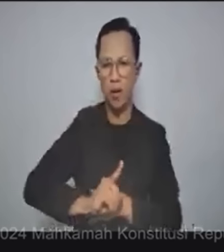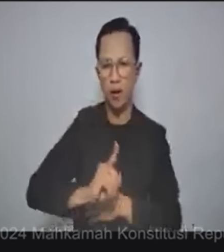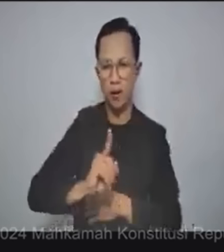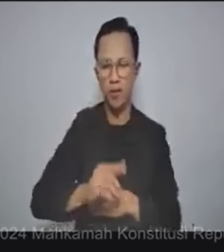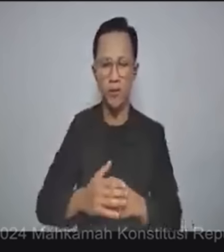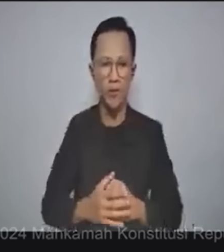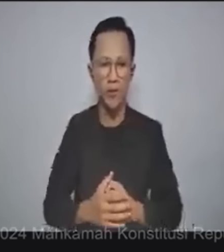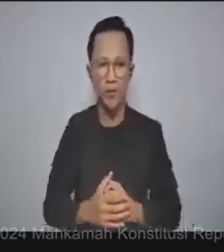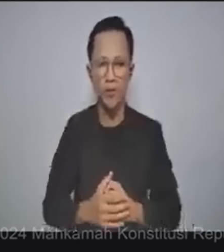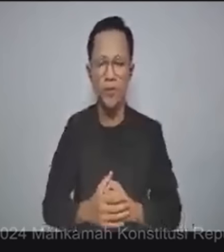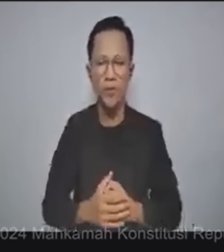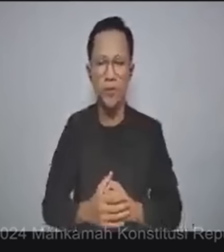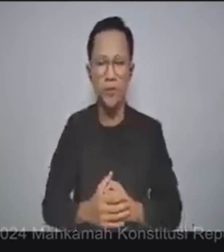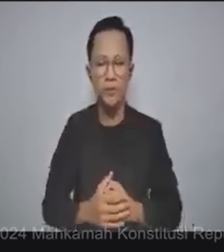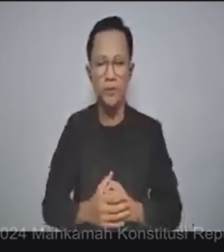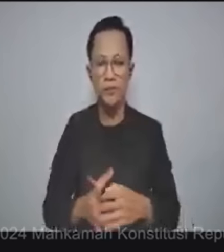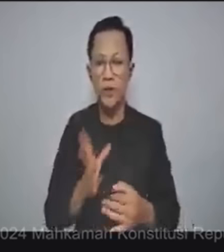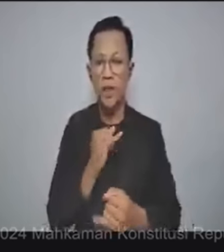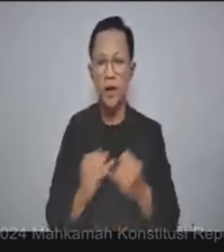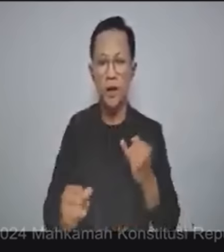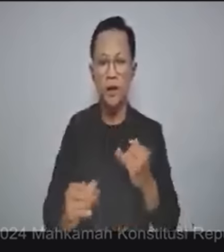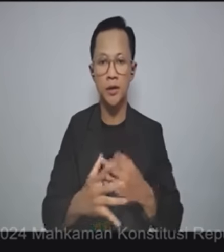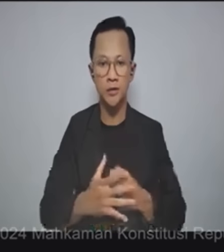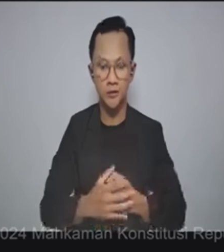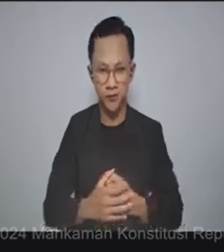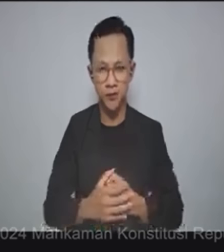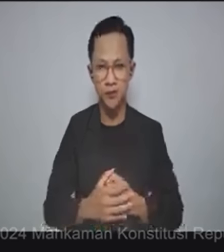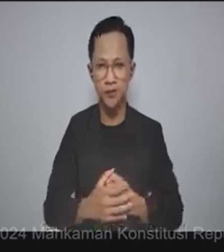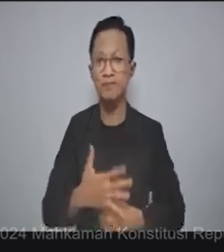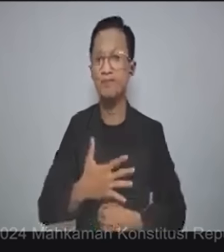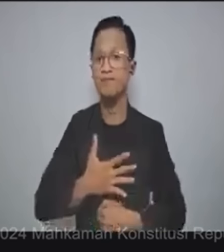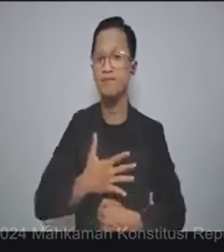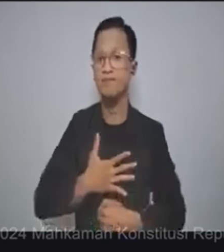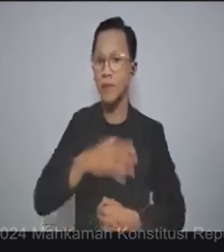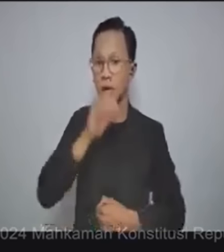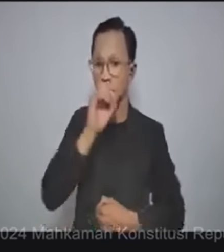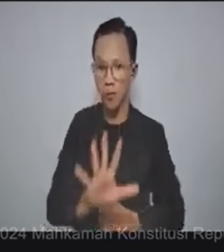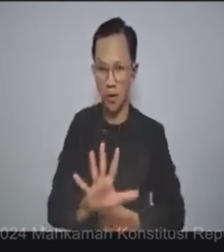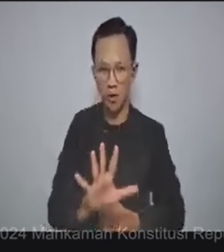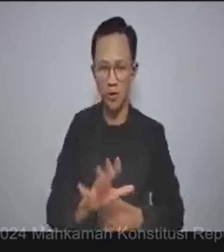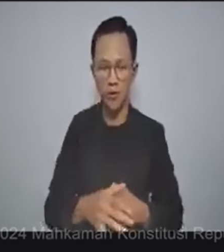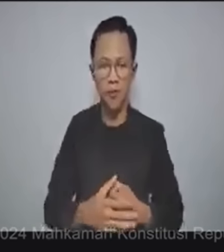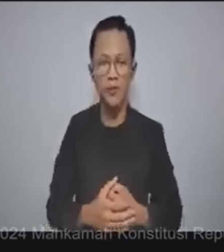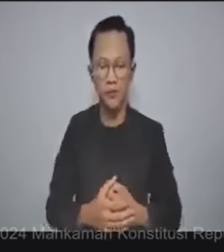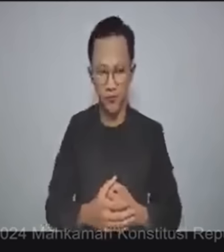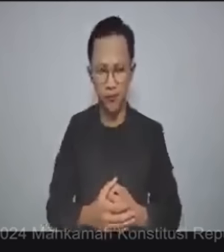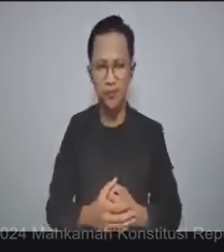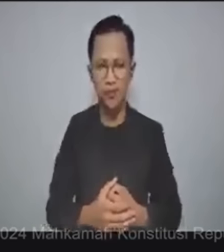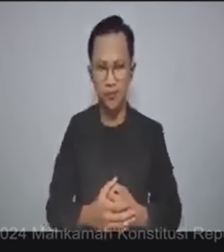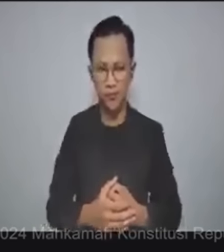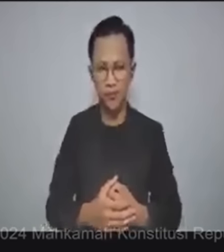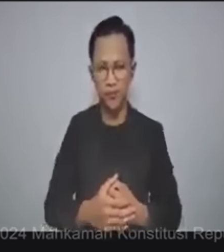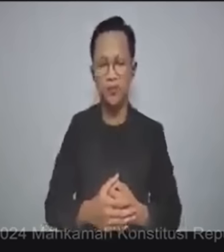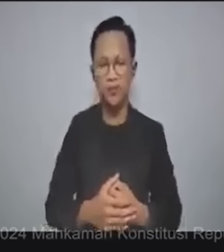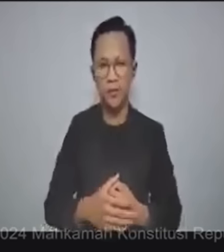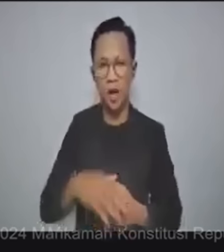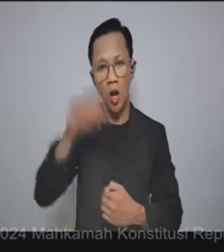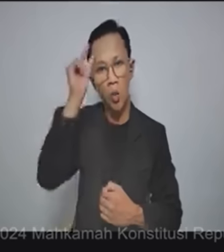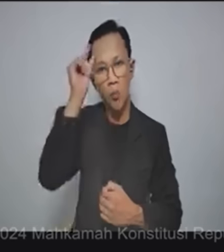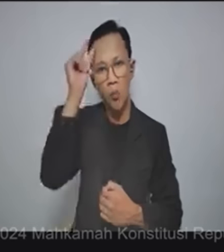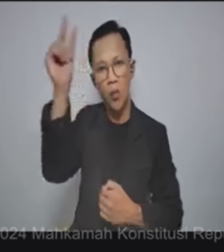Utara terakhir perlu saya sampaikan demikian pendapat berbeda di senting opinion yang